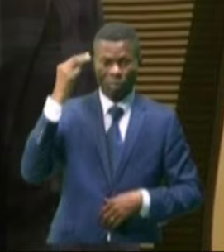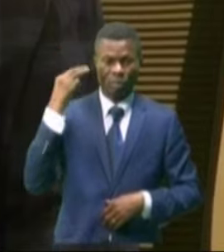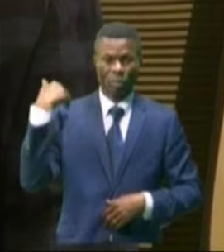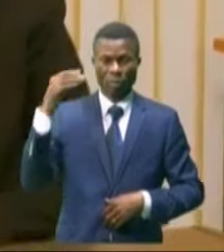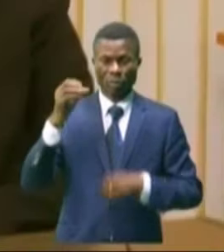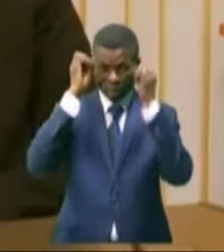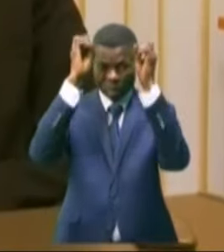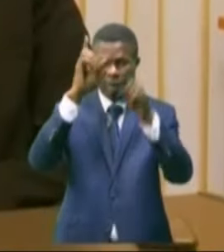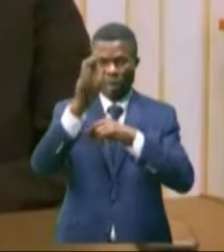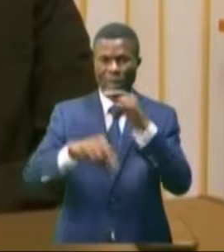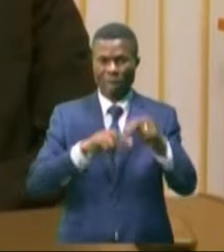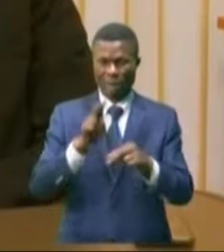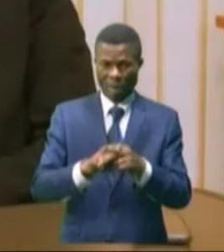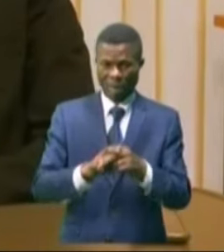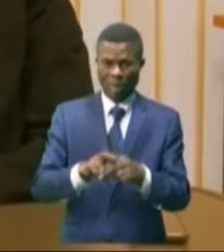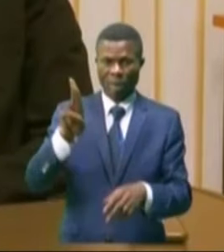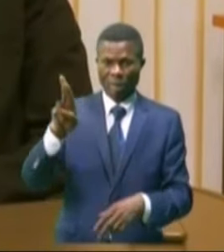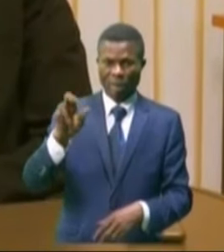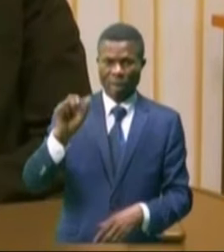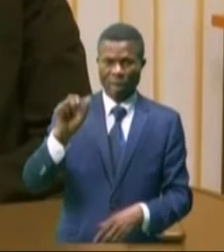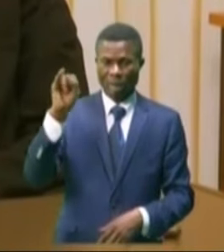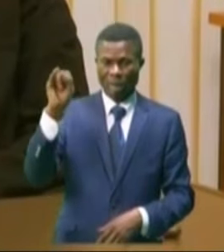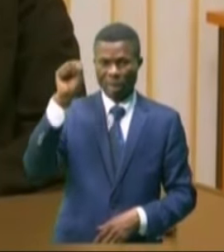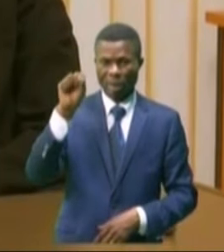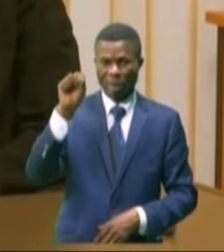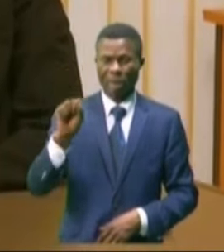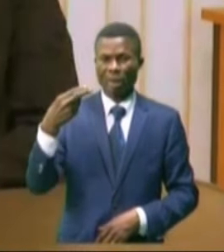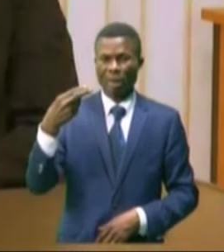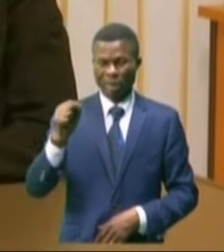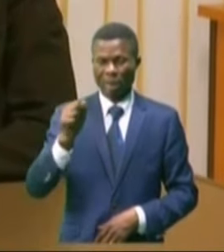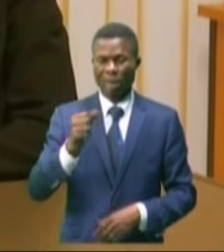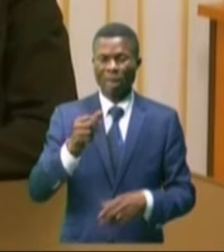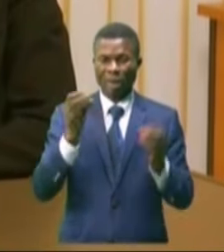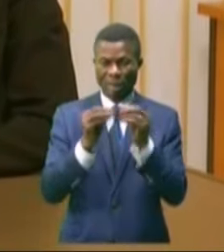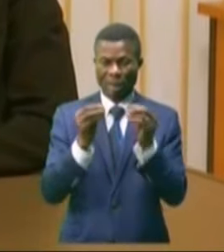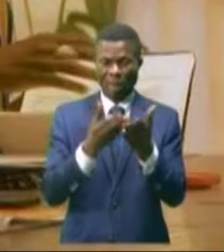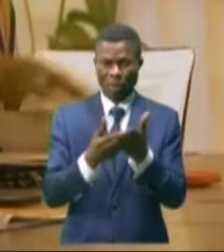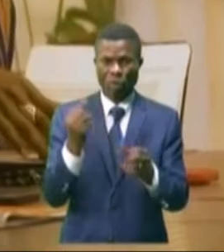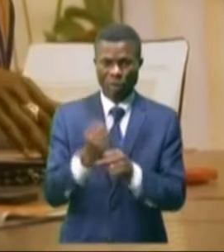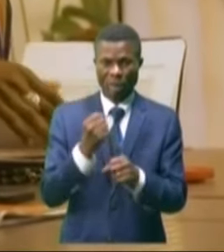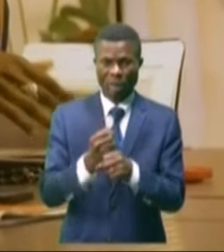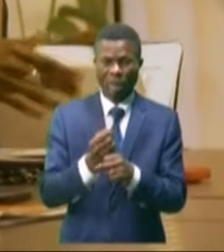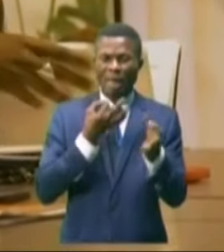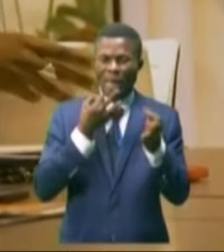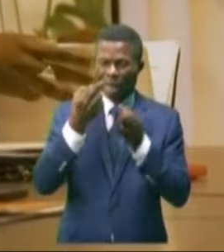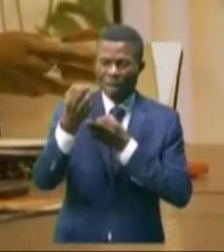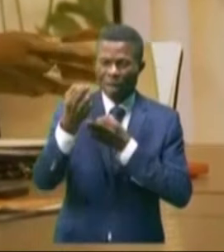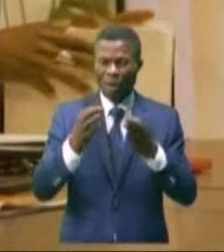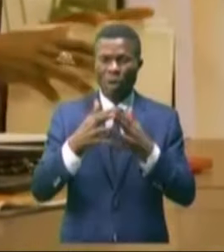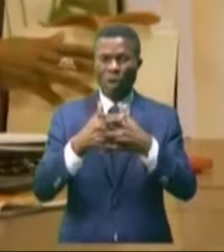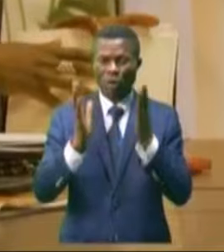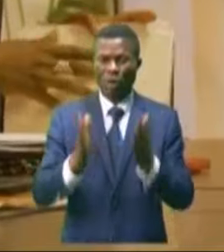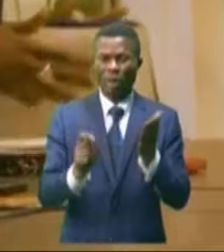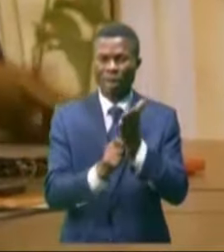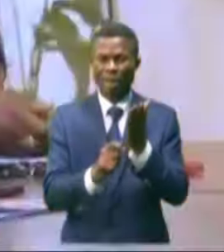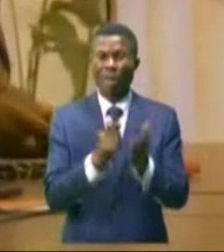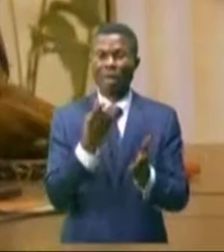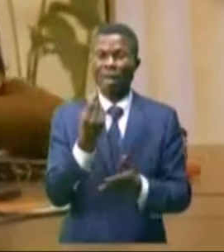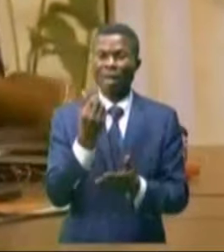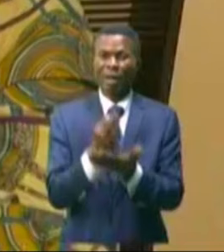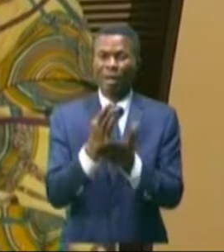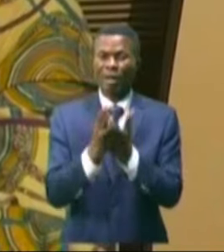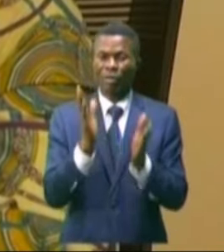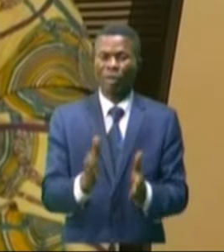l'Éducation nationale, Raissa Malou Dinanga, a au cours de cette séance de travail expliqué aux partenaires techniques et financiers